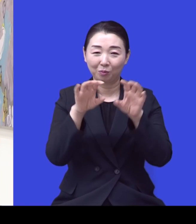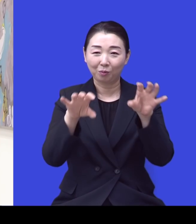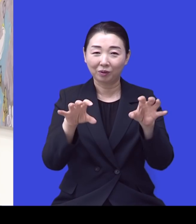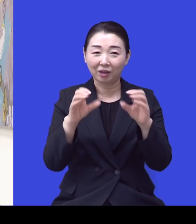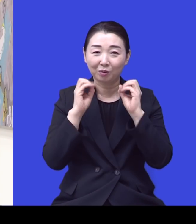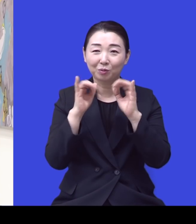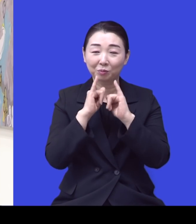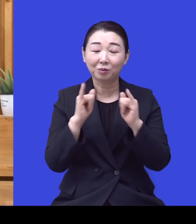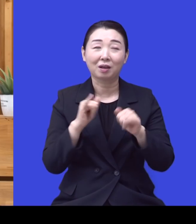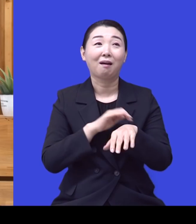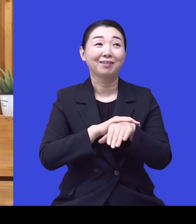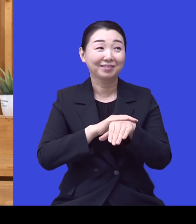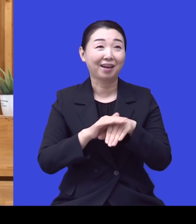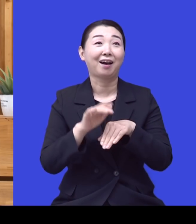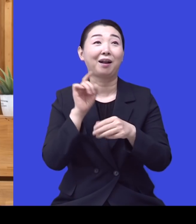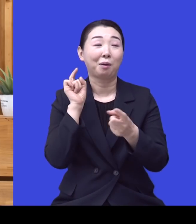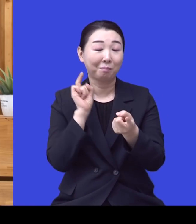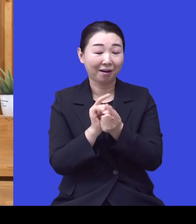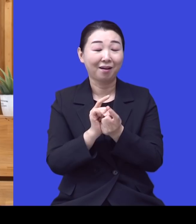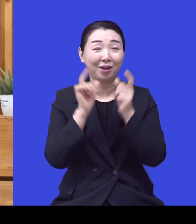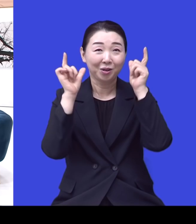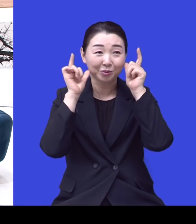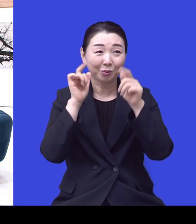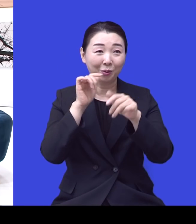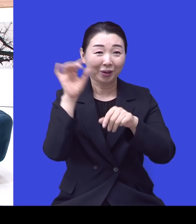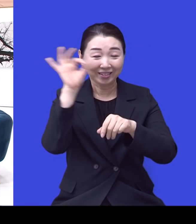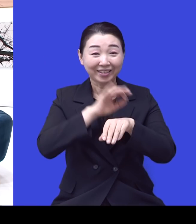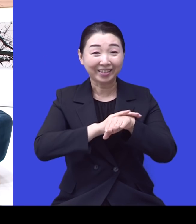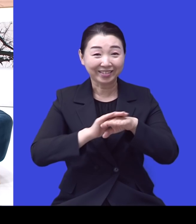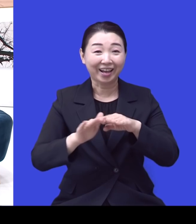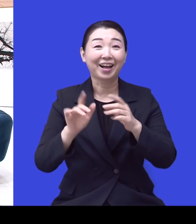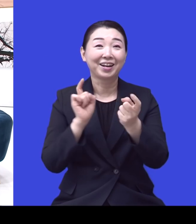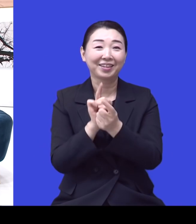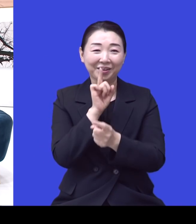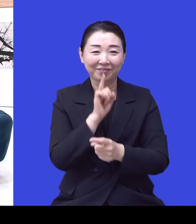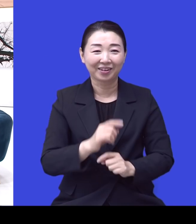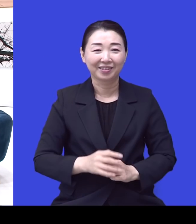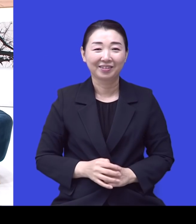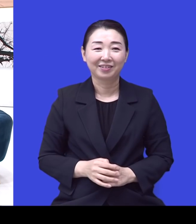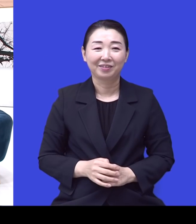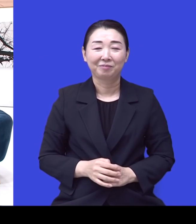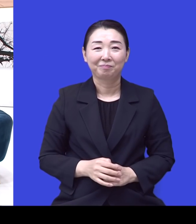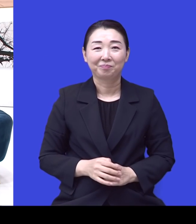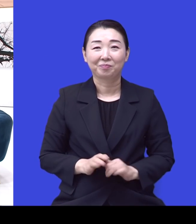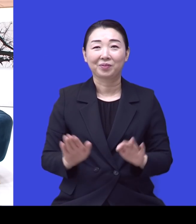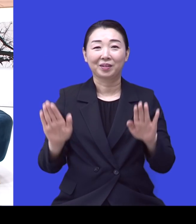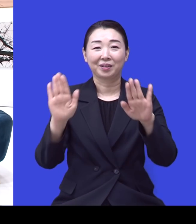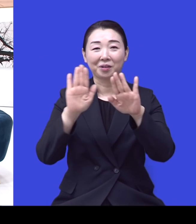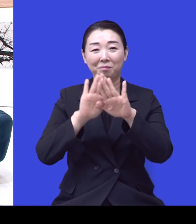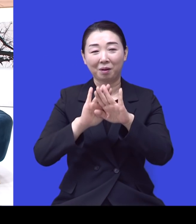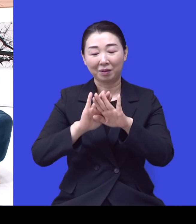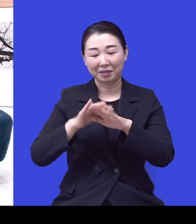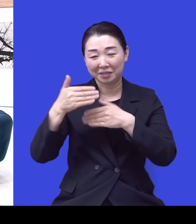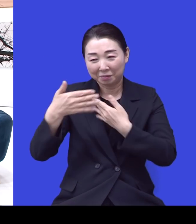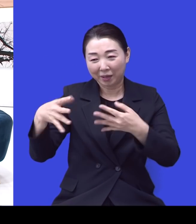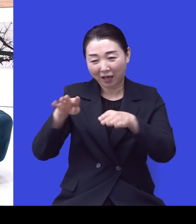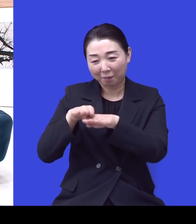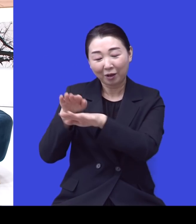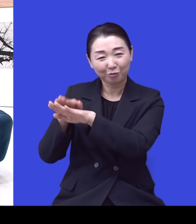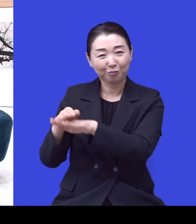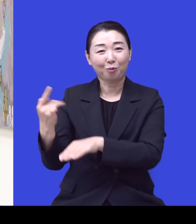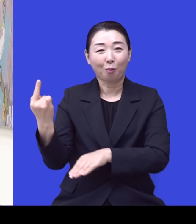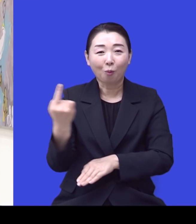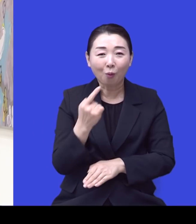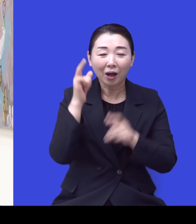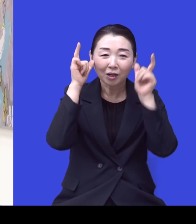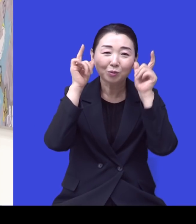전도사 용하다, 소 잘 찾는다. 그러니까 그날 저녁에 가방 던지자마자 나왔는데 소 찾아 달라고. 달라고. 그래서